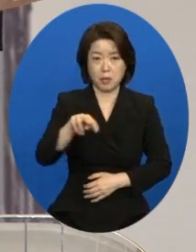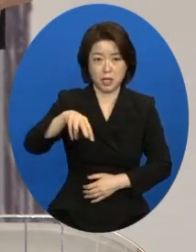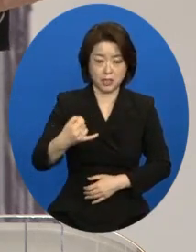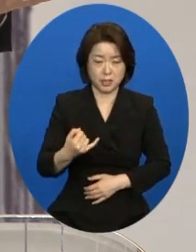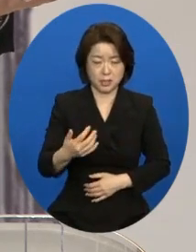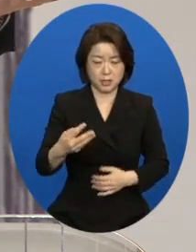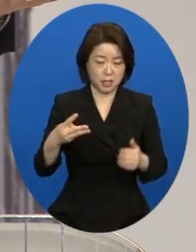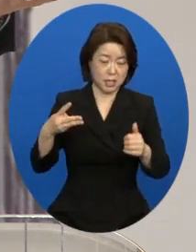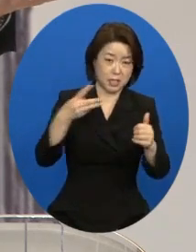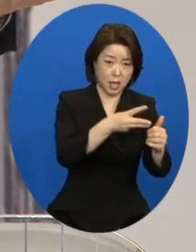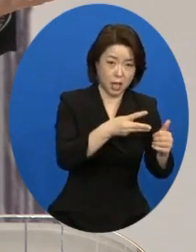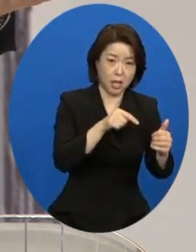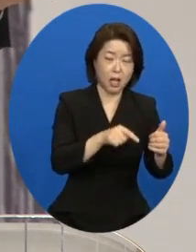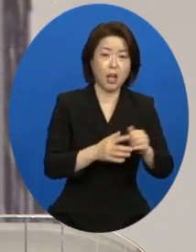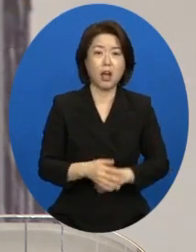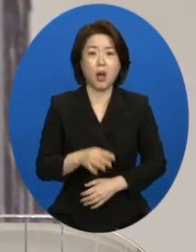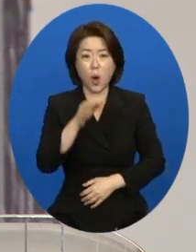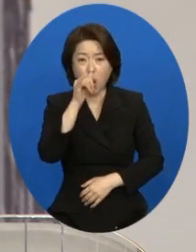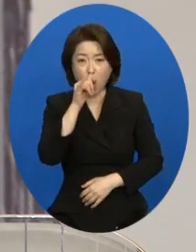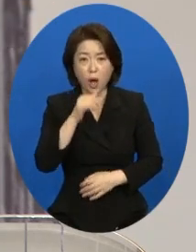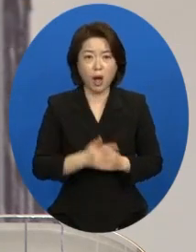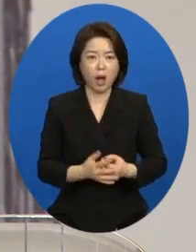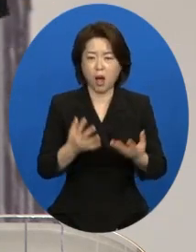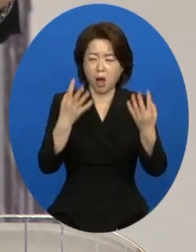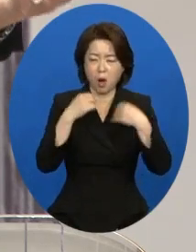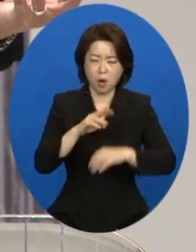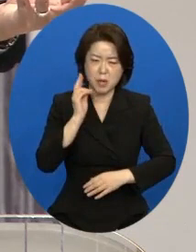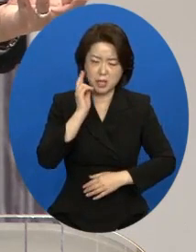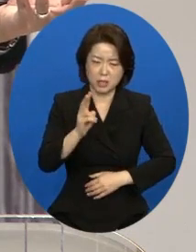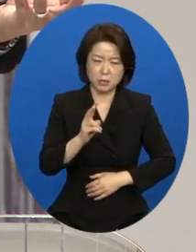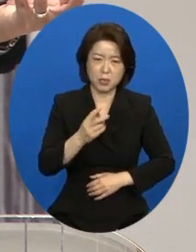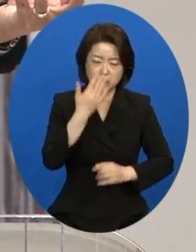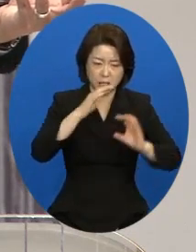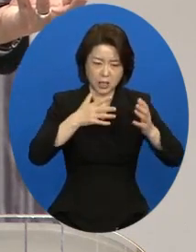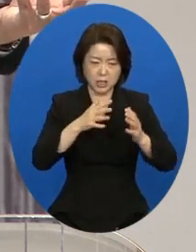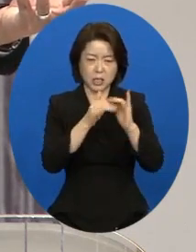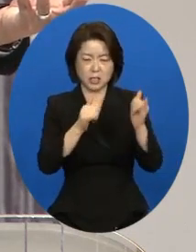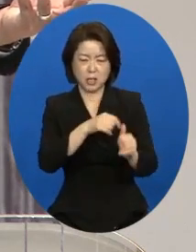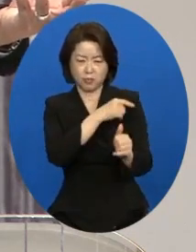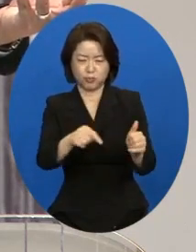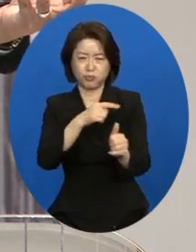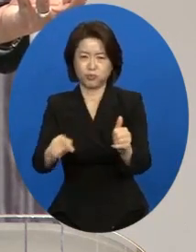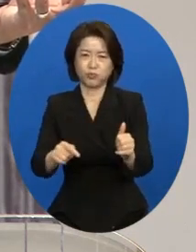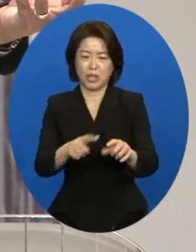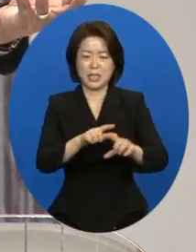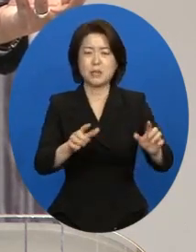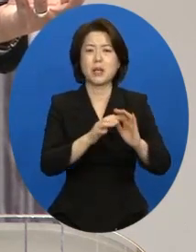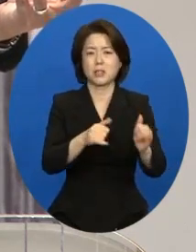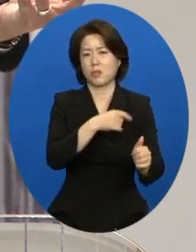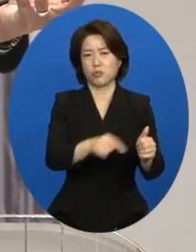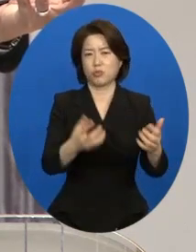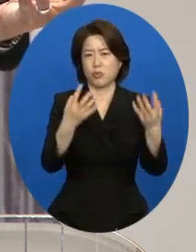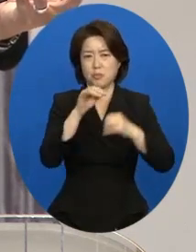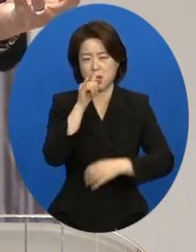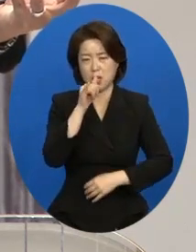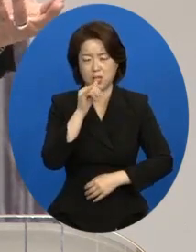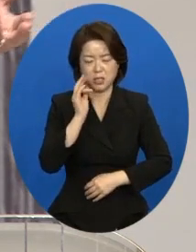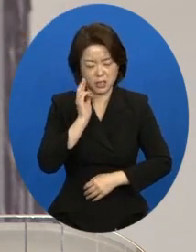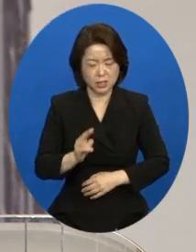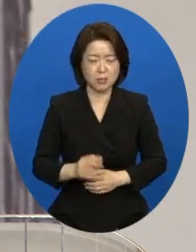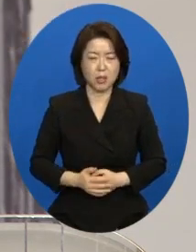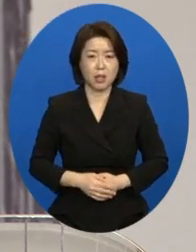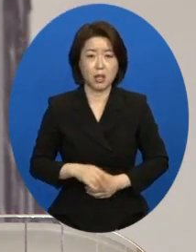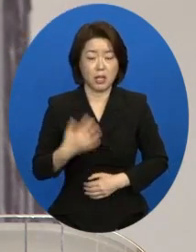테러를 해서 습격을 했죠. 얼마나 잔인하게 이스라엘 사람들을 죽였는지, 민간인들을. 이로 말할 수가 없어요.